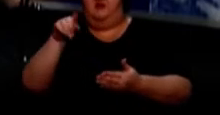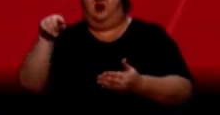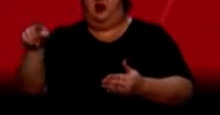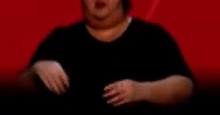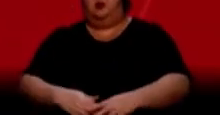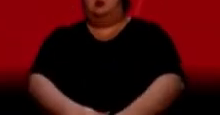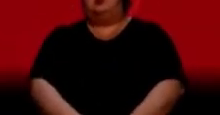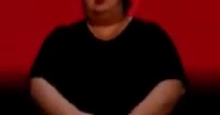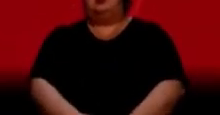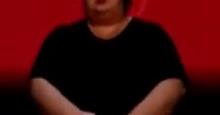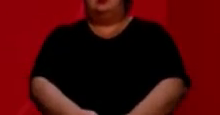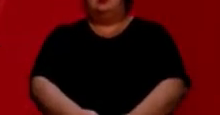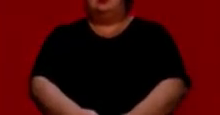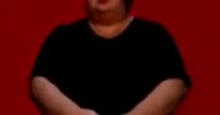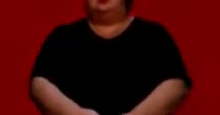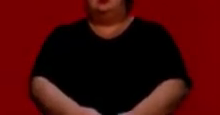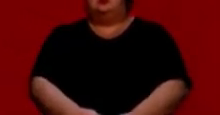подивимося.